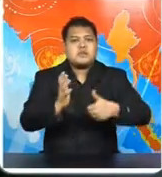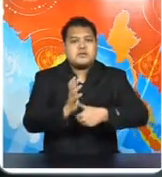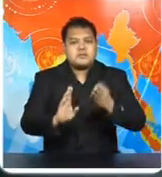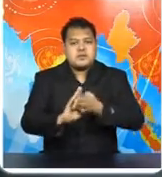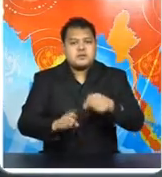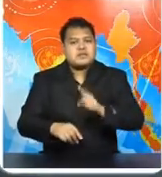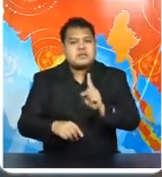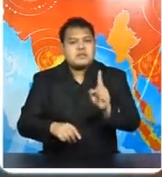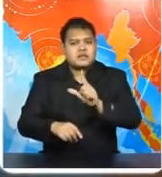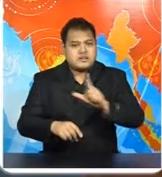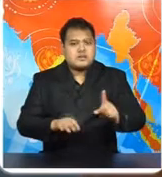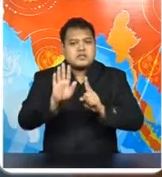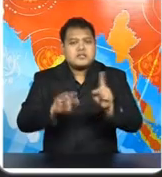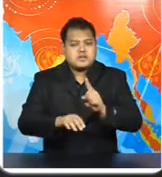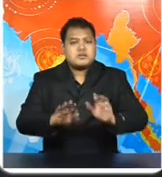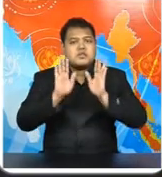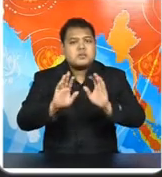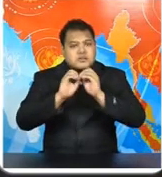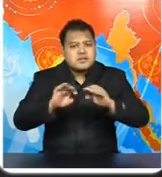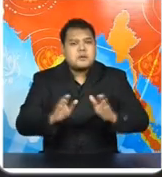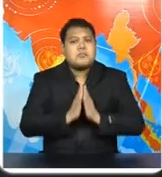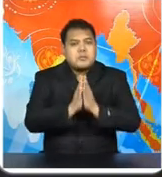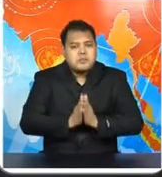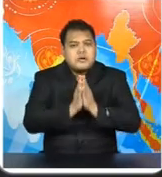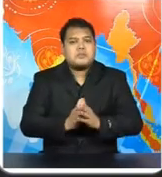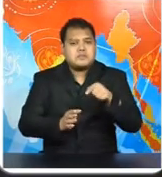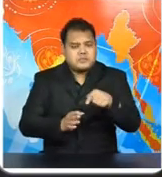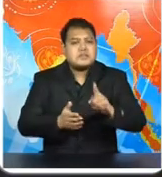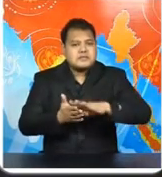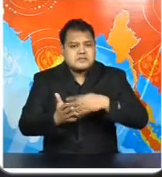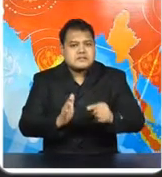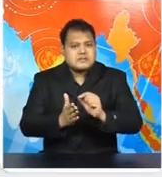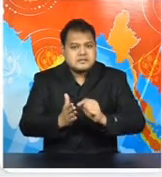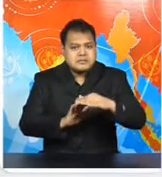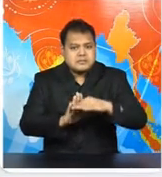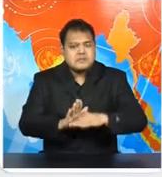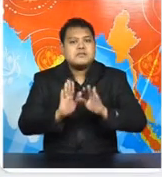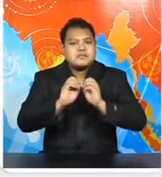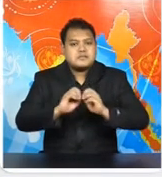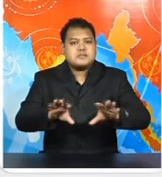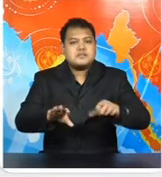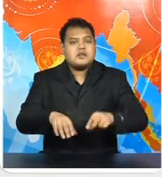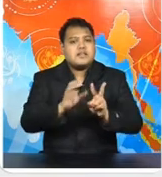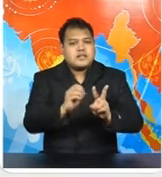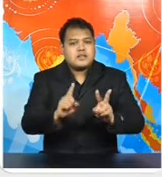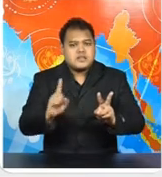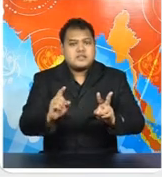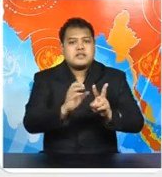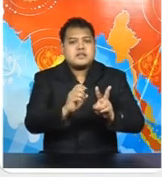ပြီးထိန်းထားဖို့လိုကြောင်းကမ္ဘာ့ဘဏ်ရဲ့နိုဝင်ဘာလ6ရက်နေ့မှာထုတ်ပြန်တဲ့မြန်မာနိုင်ငံအတွက်အစီရင်ခံစာမှာဖော်ပြထားပါတ